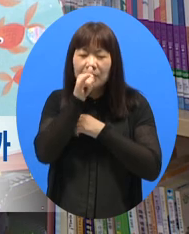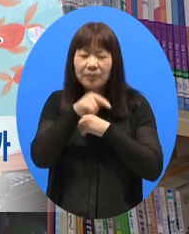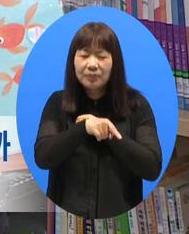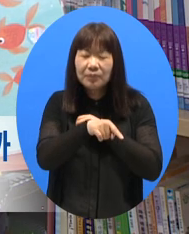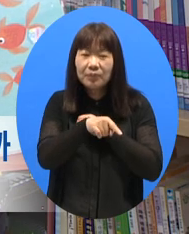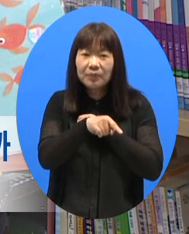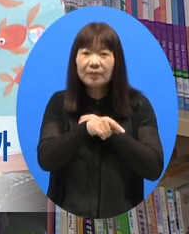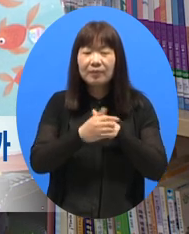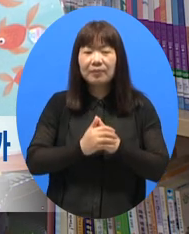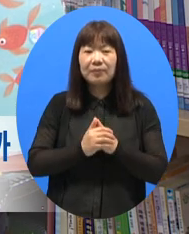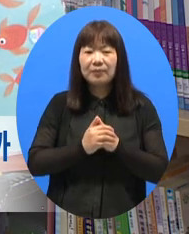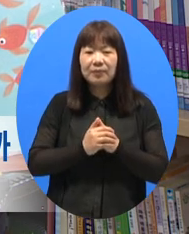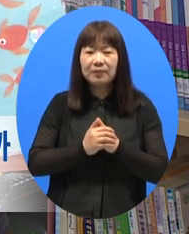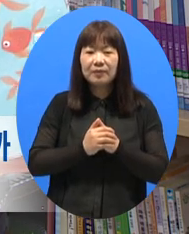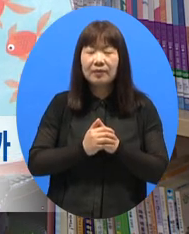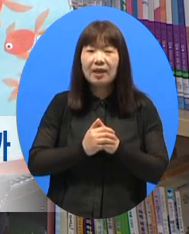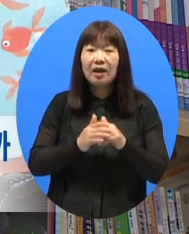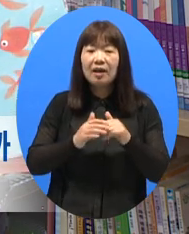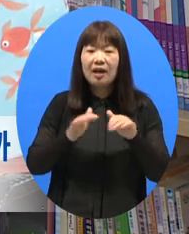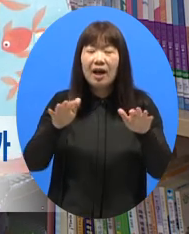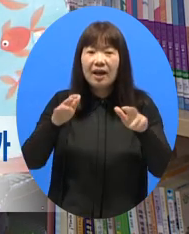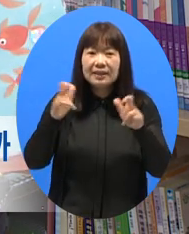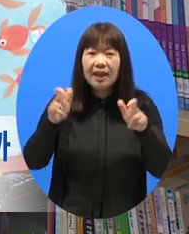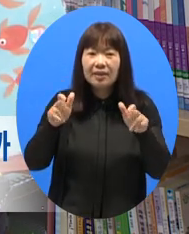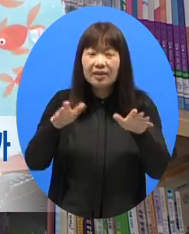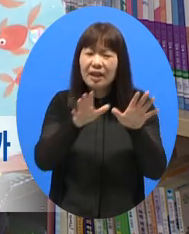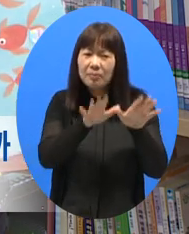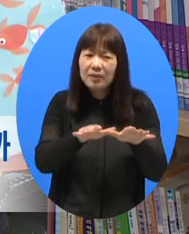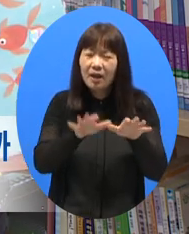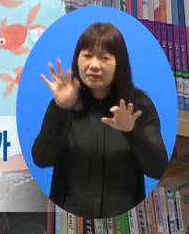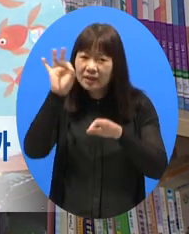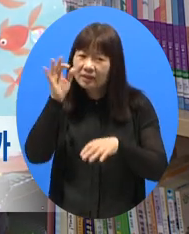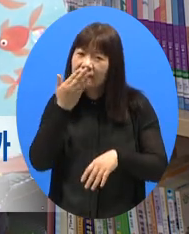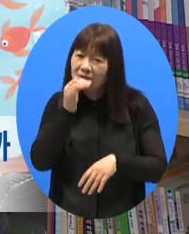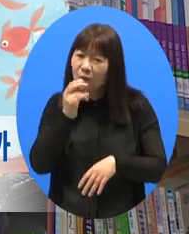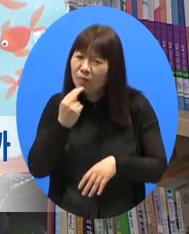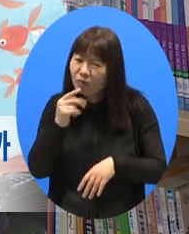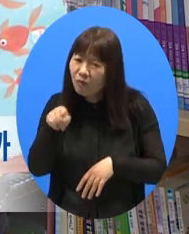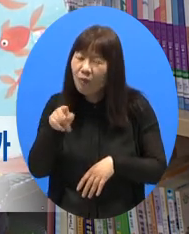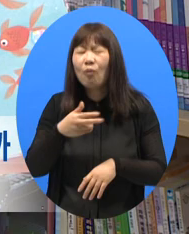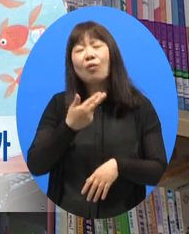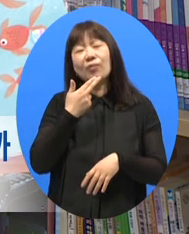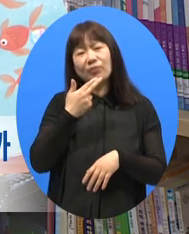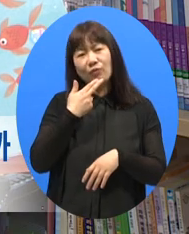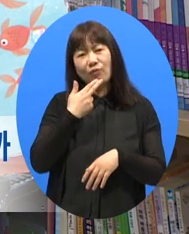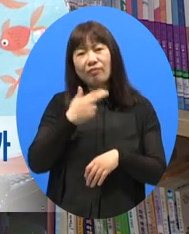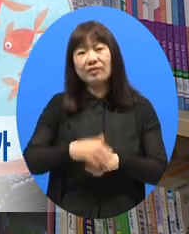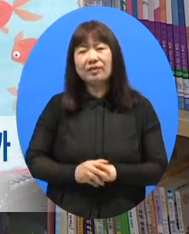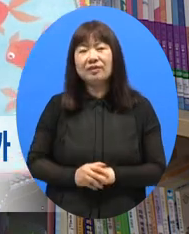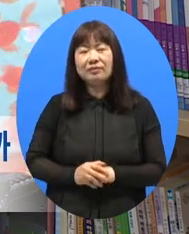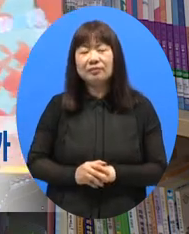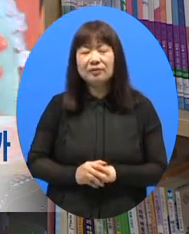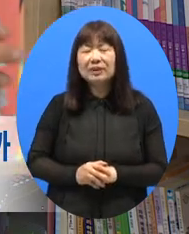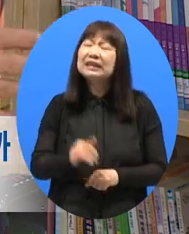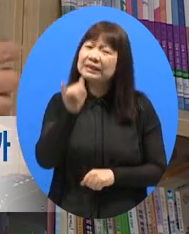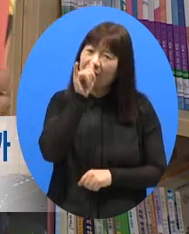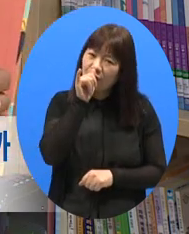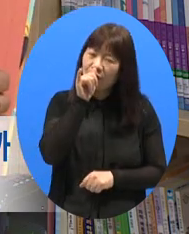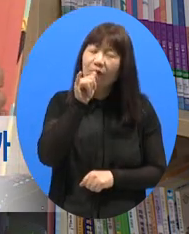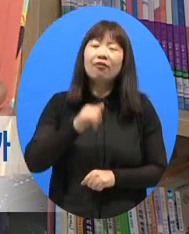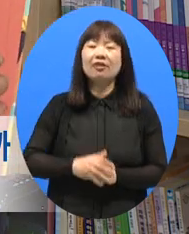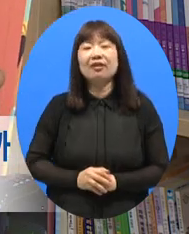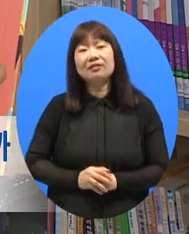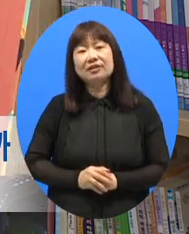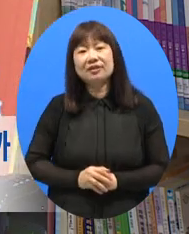왕눈이하고 살랑이하고. 찾을 수 있을까 없을까? 없어요. 없어요? 있어요.